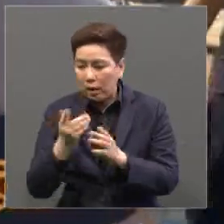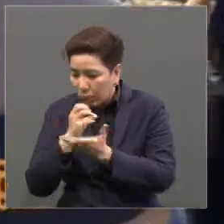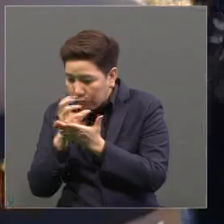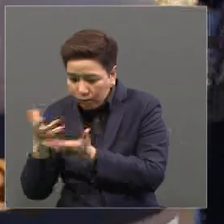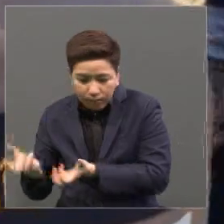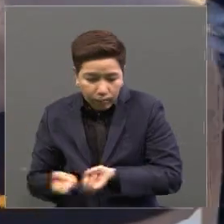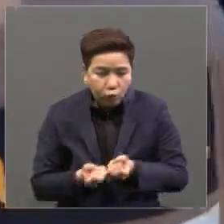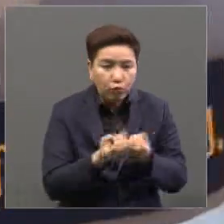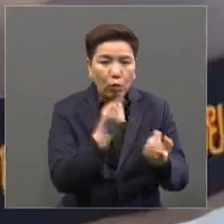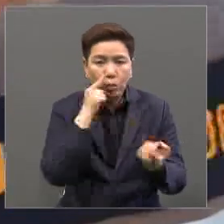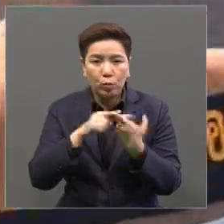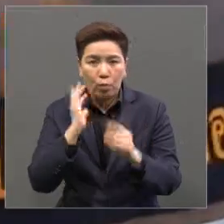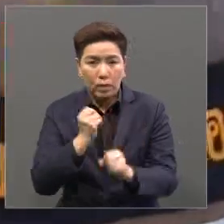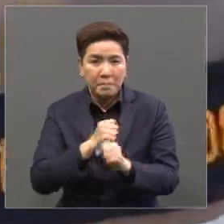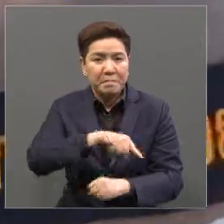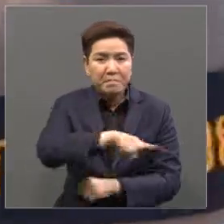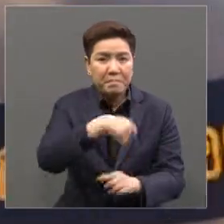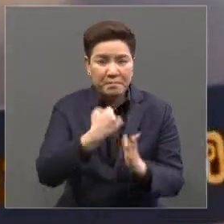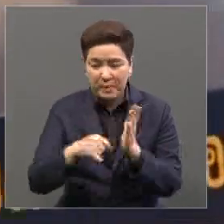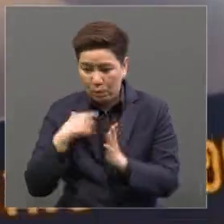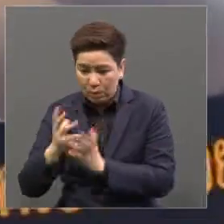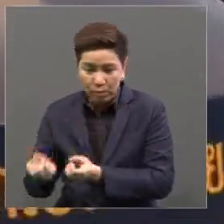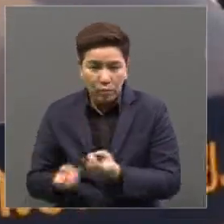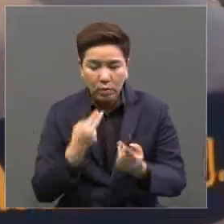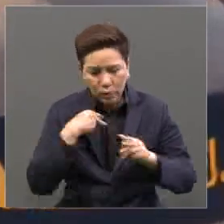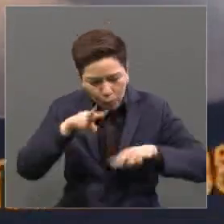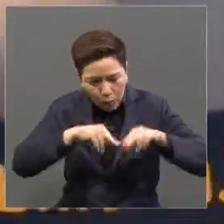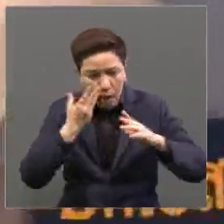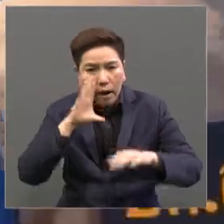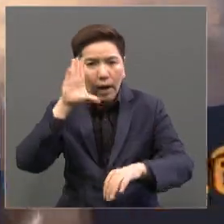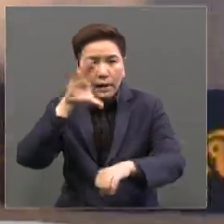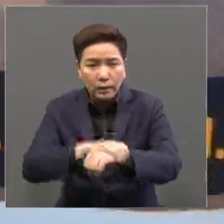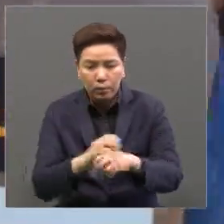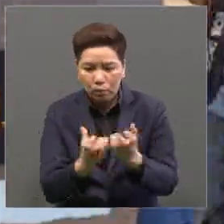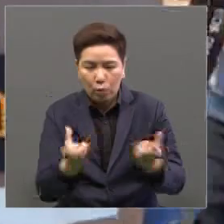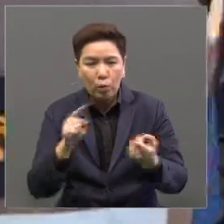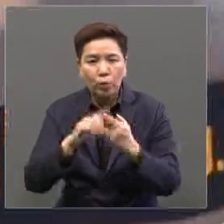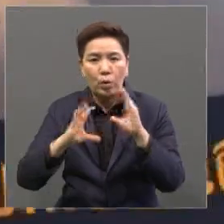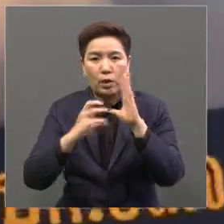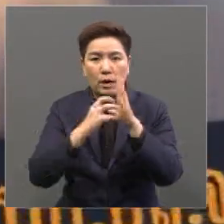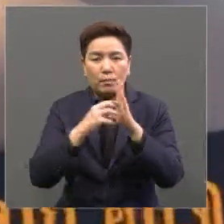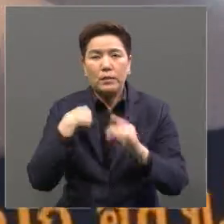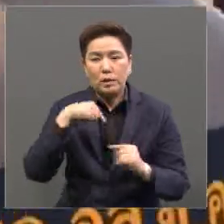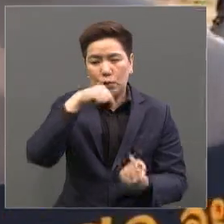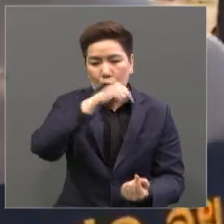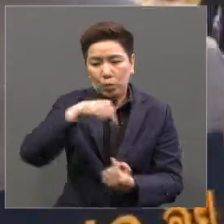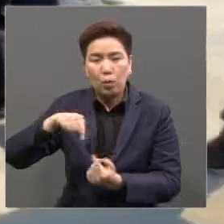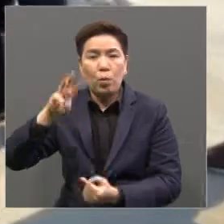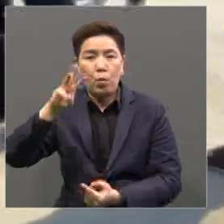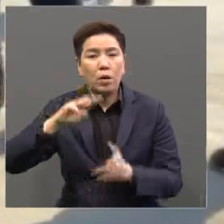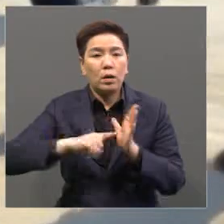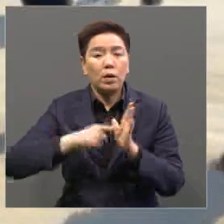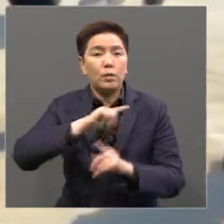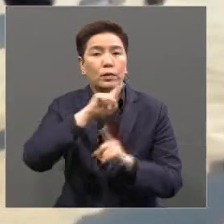อบยาเสพติดให้กลุ่มผู้ต้องหานอกจากนี้มีการตรวจค้นจับกลุ่มยึดทรัพย์ในพื้นที่ภาคกลางอีก6จุดในช่วงตั้งแ